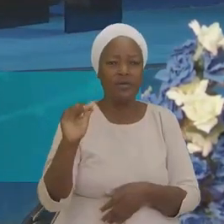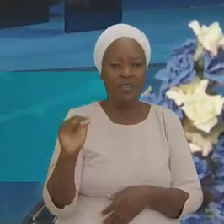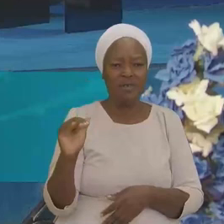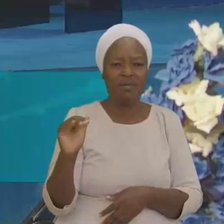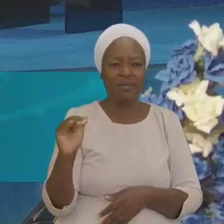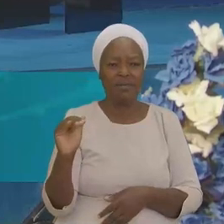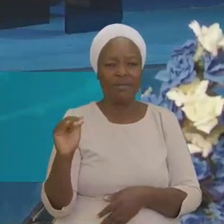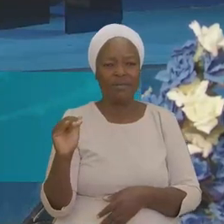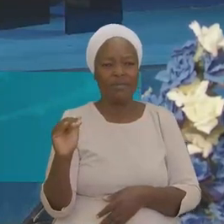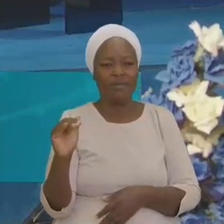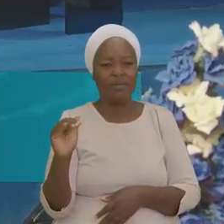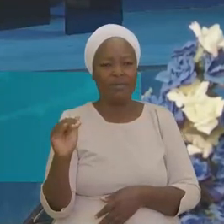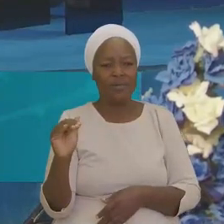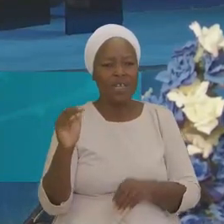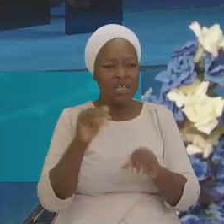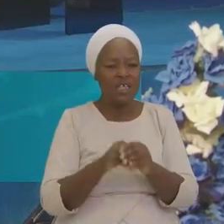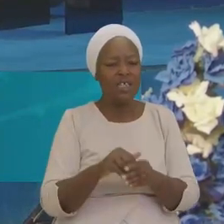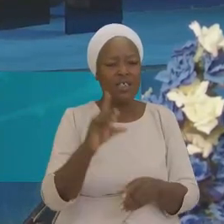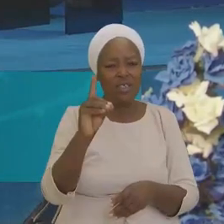verset 15.